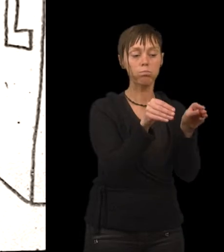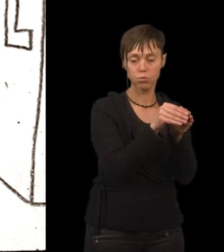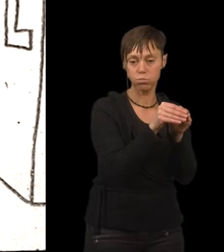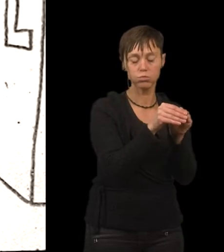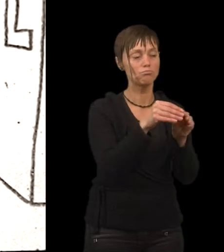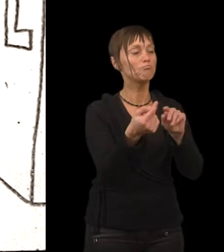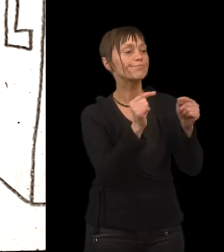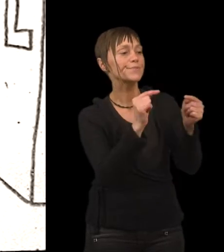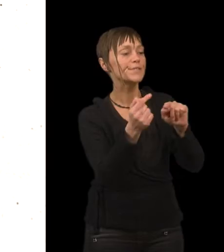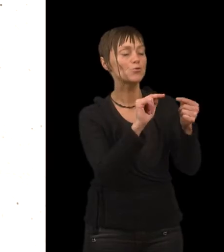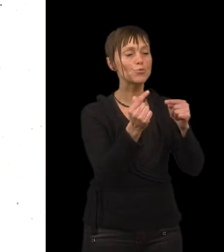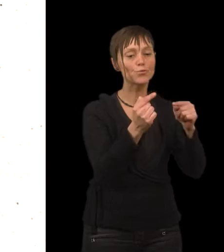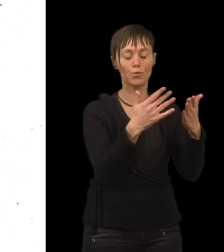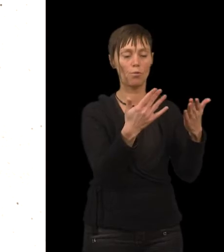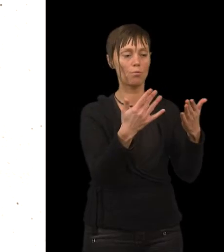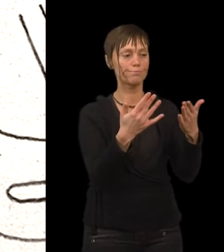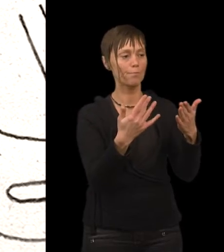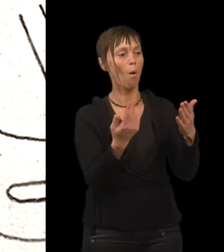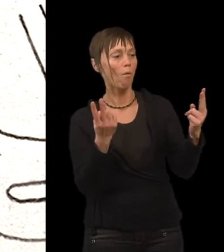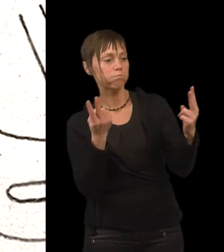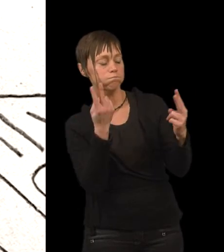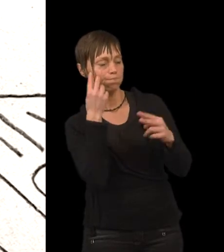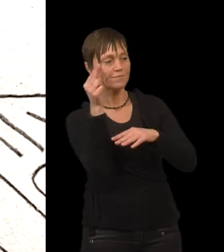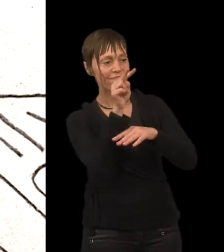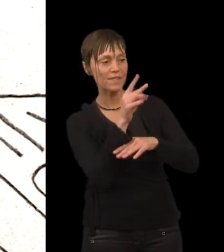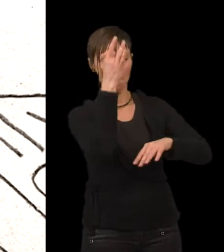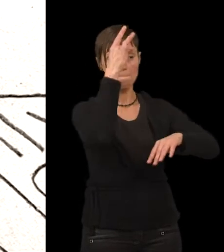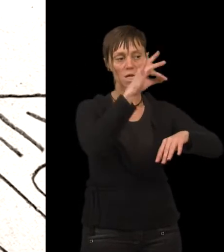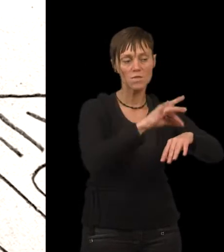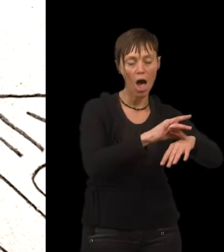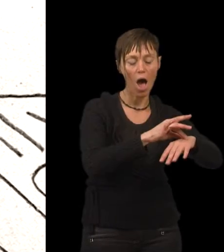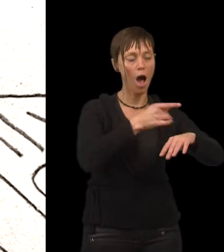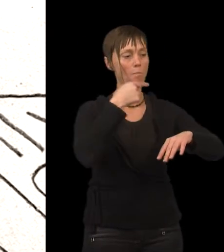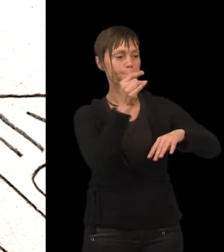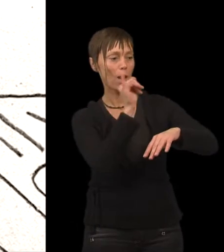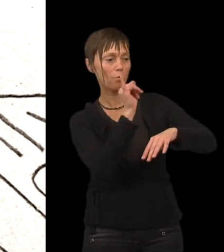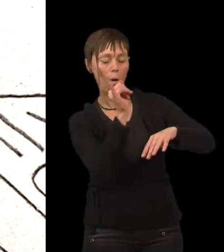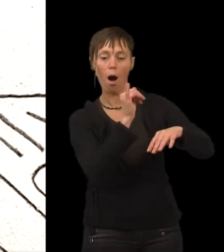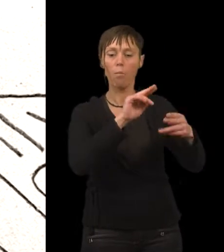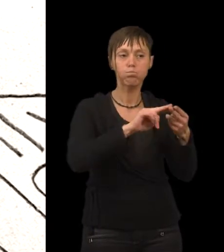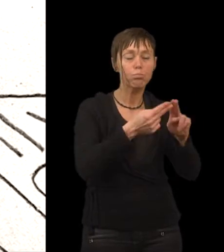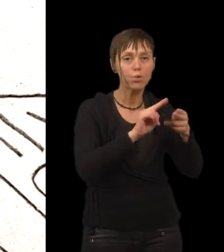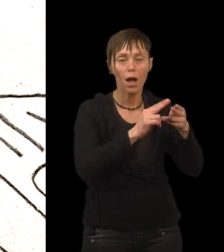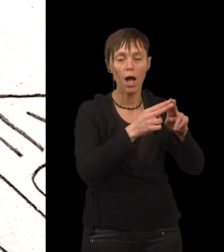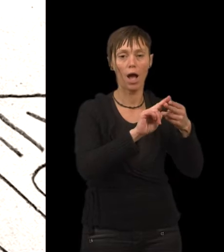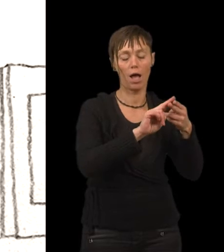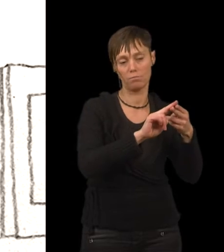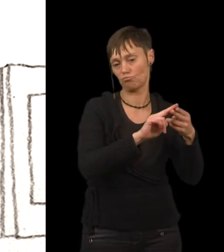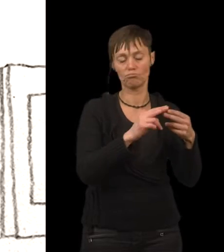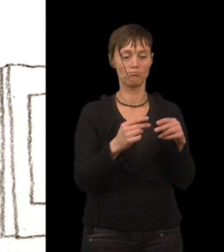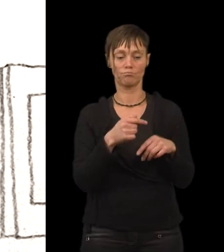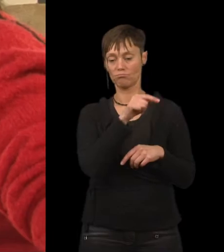oui, reste. mais entre le moment où il sort de la coquille et le moment où elle va dans le frigo, elle dit des trucs, quoi. Oui, mais est-ce